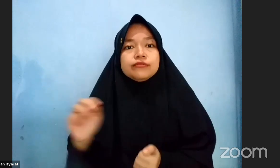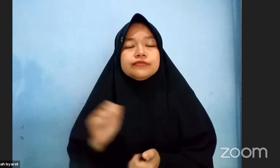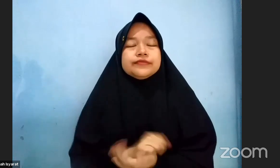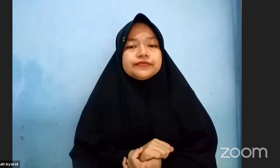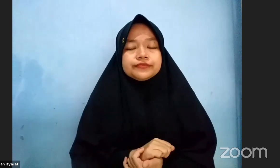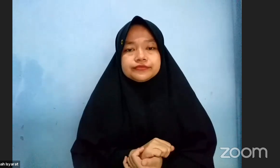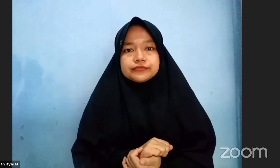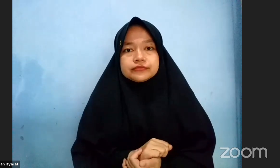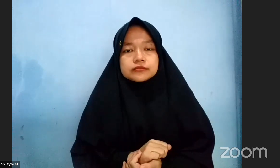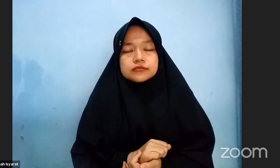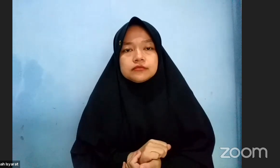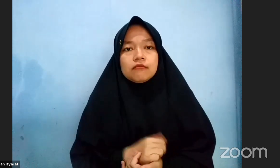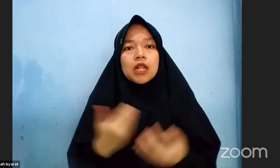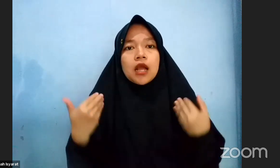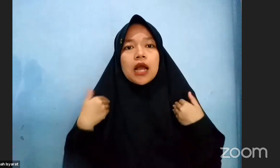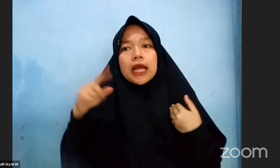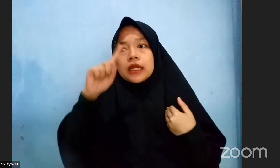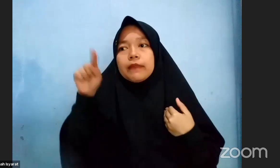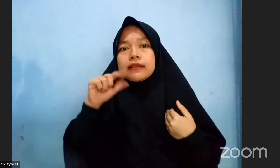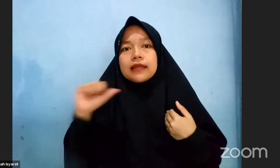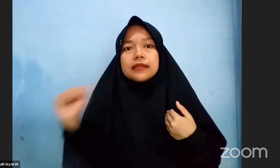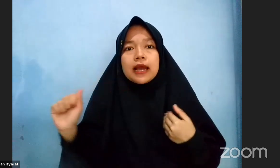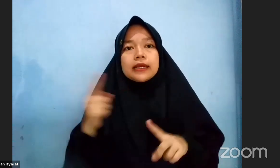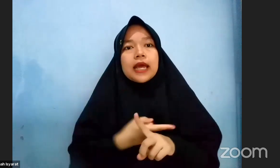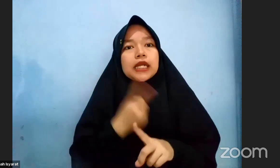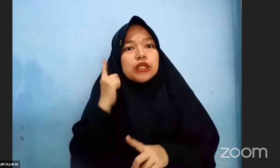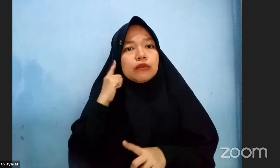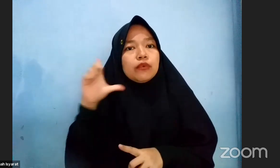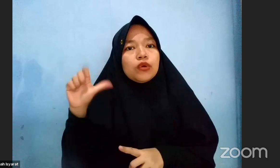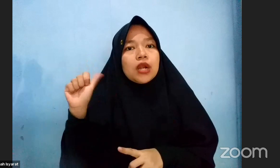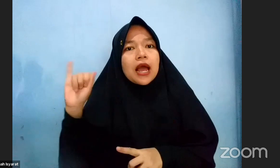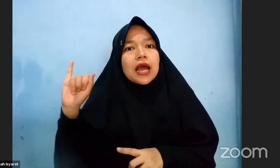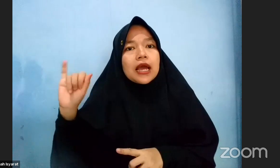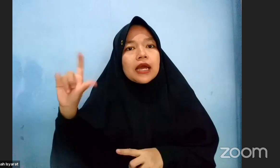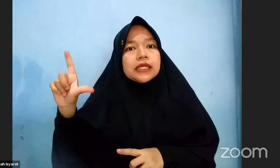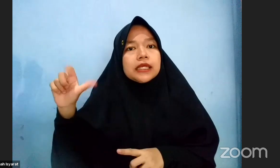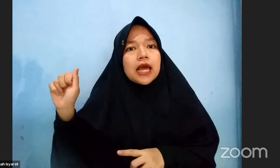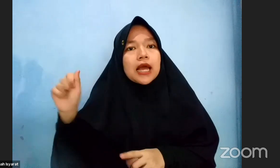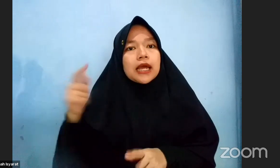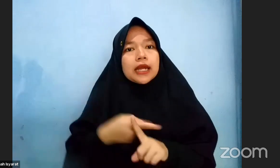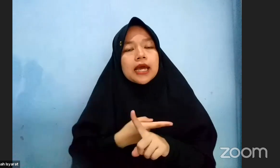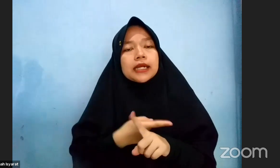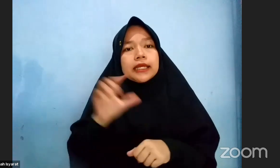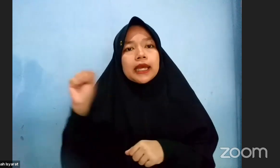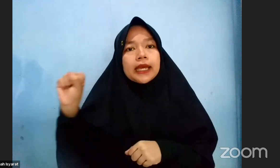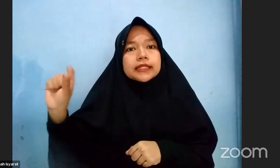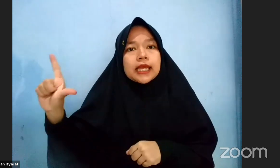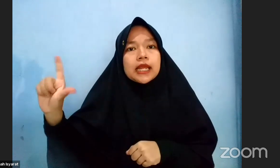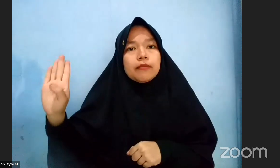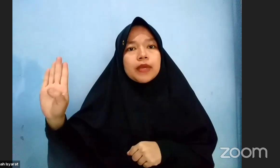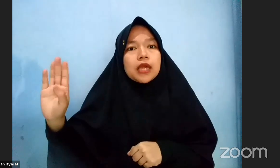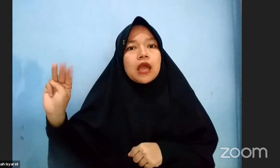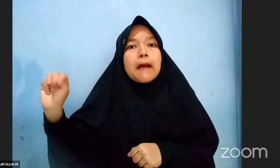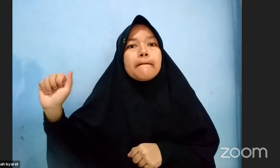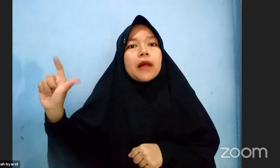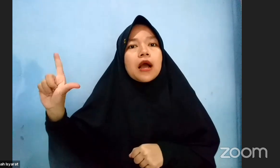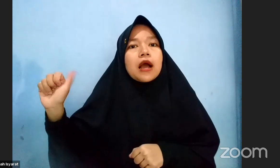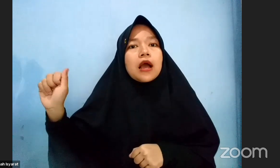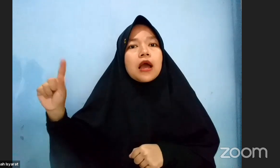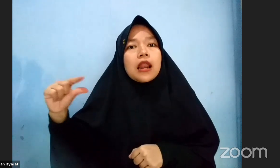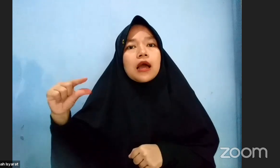Abu Laila dari slbn Malang SLB abcd Malang ke